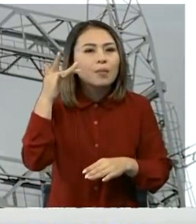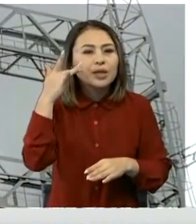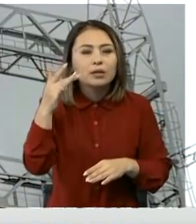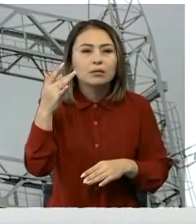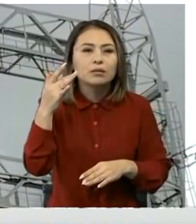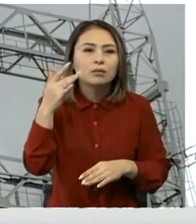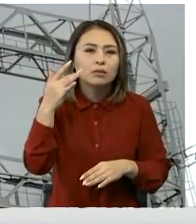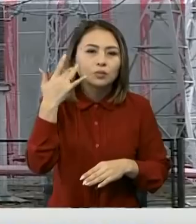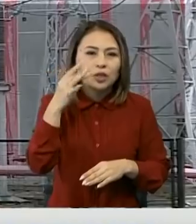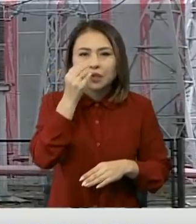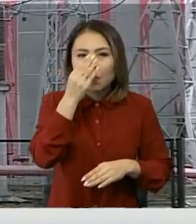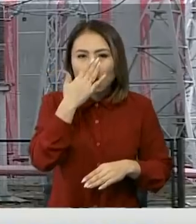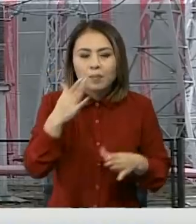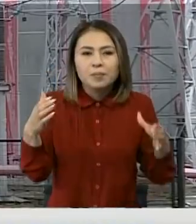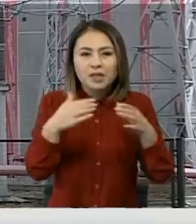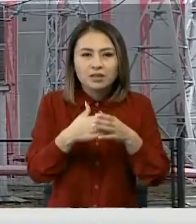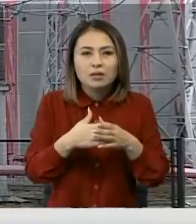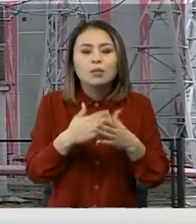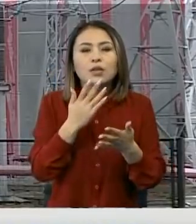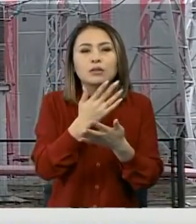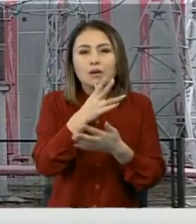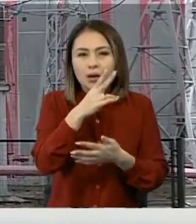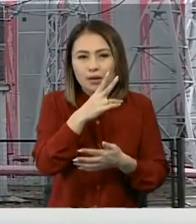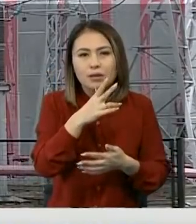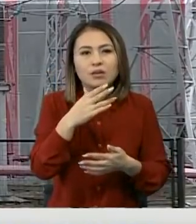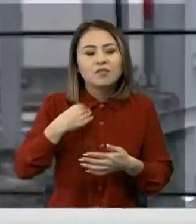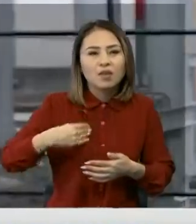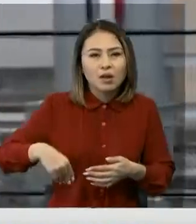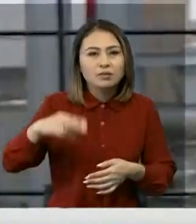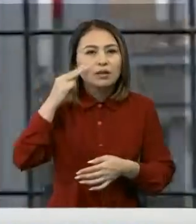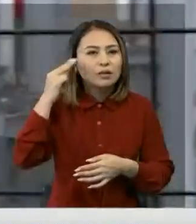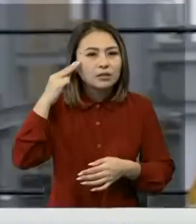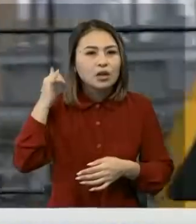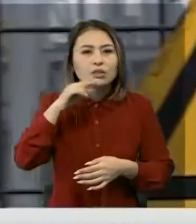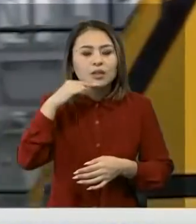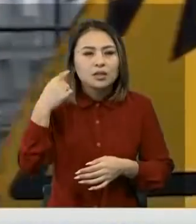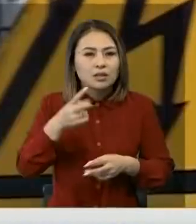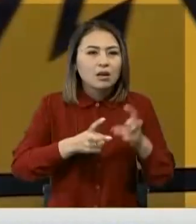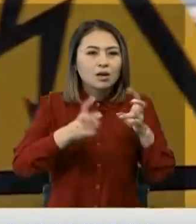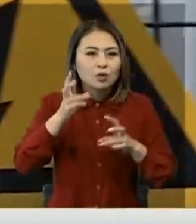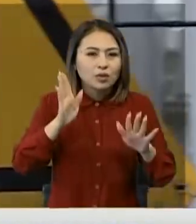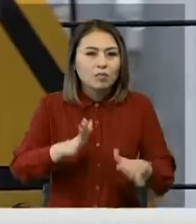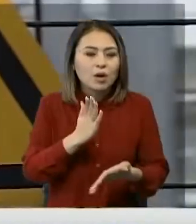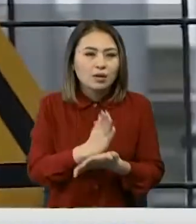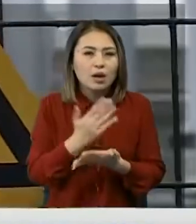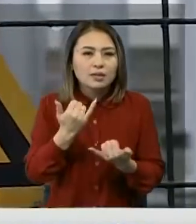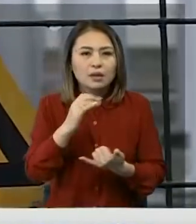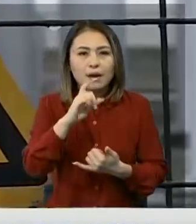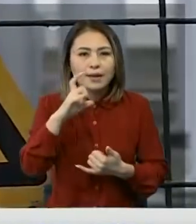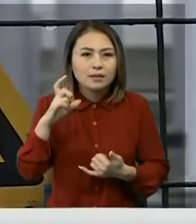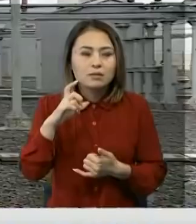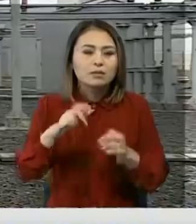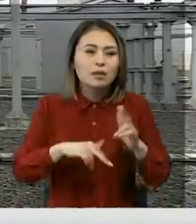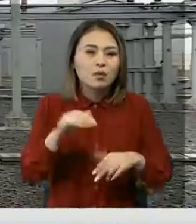қатарында америкалық, ақш пен Жапонияның бірлескен компаниясы, Корея, Франция, Қытай және ресейлік кәсіпорындар бар.